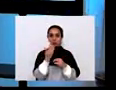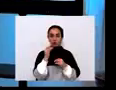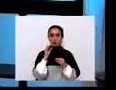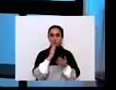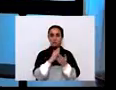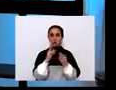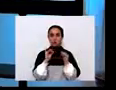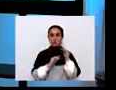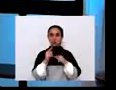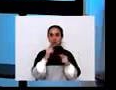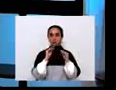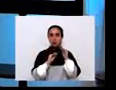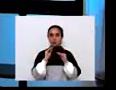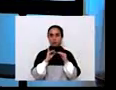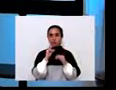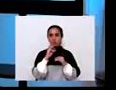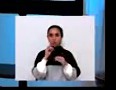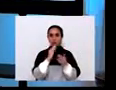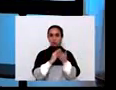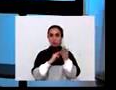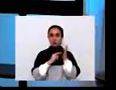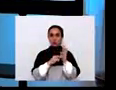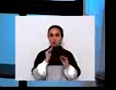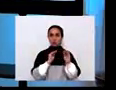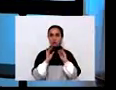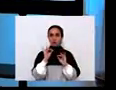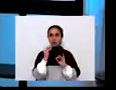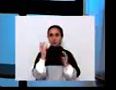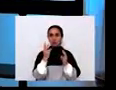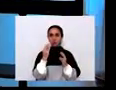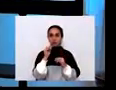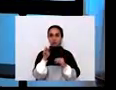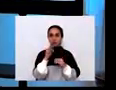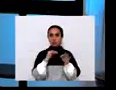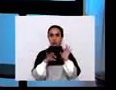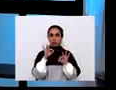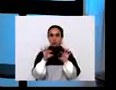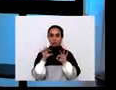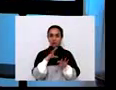идет перестановка. Мы уже и план составили, и нужную литературу